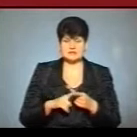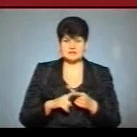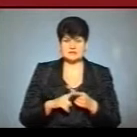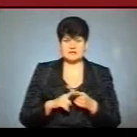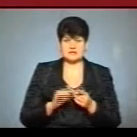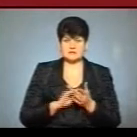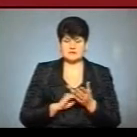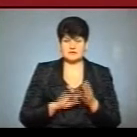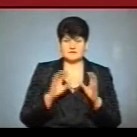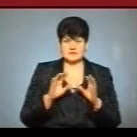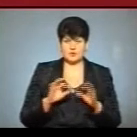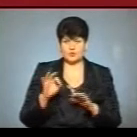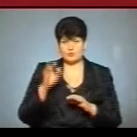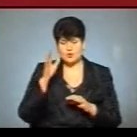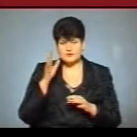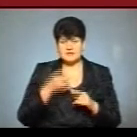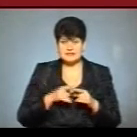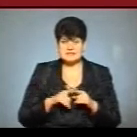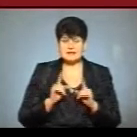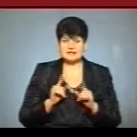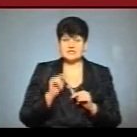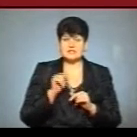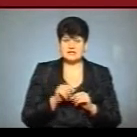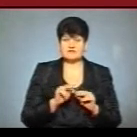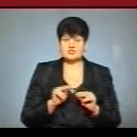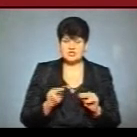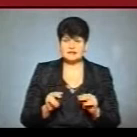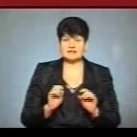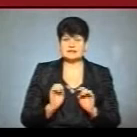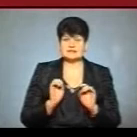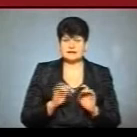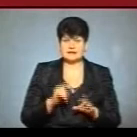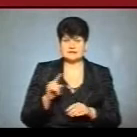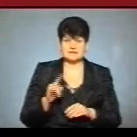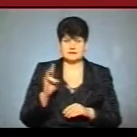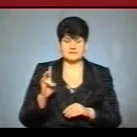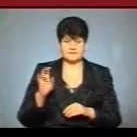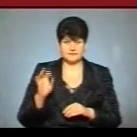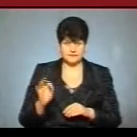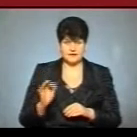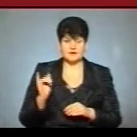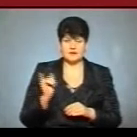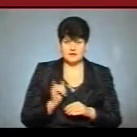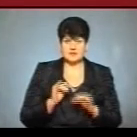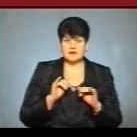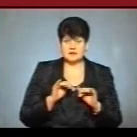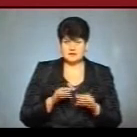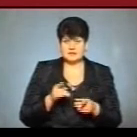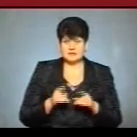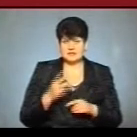законі про освіту. Це лише тим вчителям, які пройшли сертифікацію, і дія сертифікату